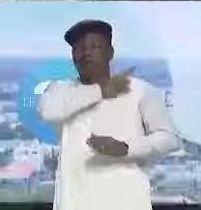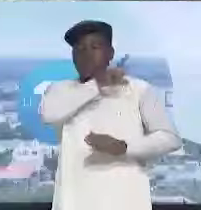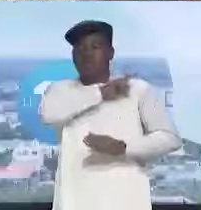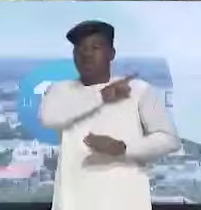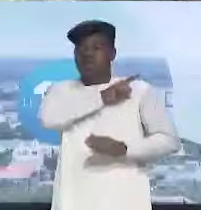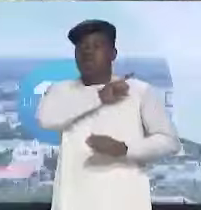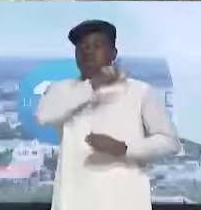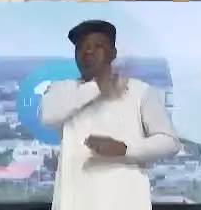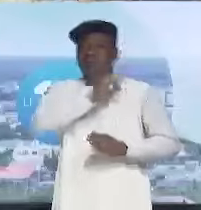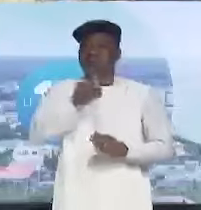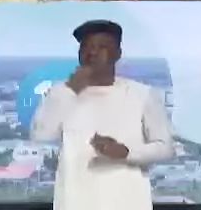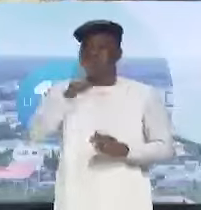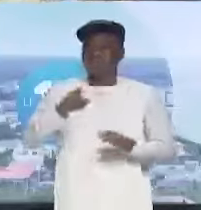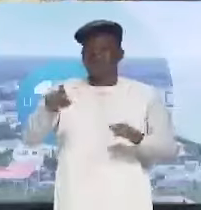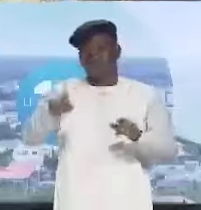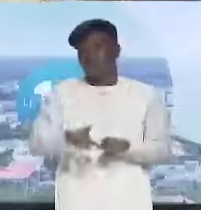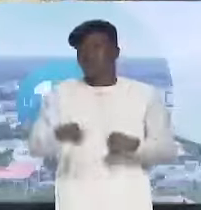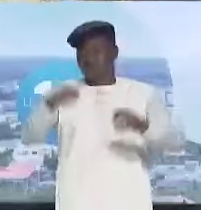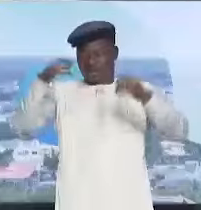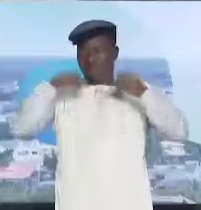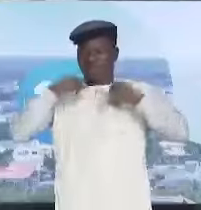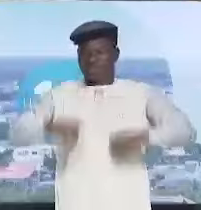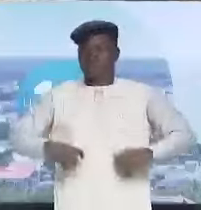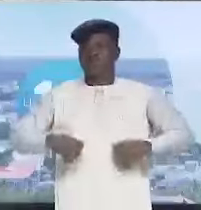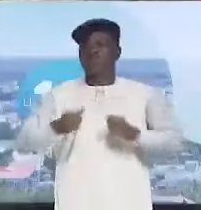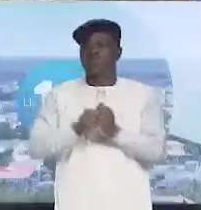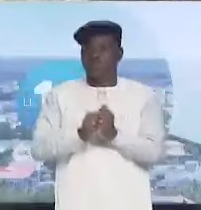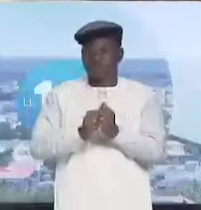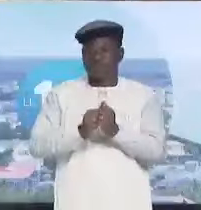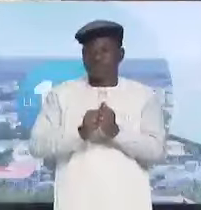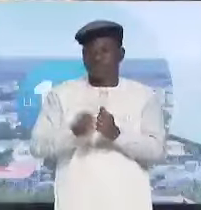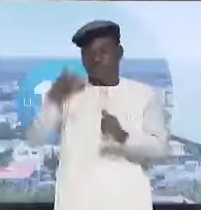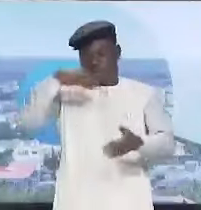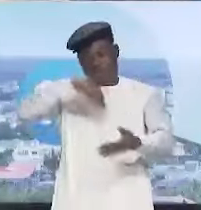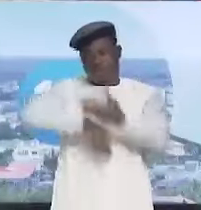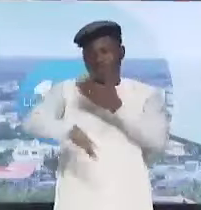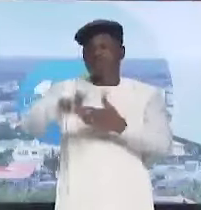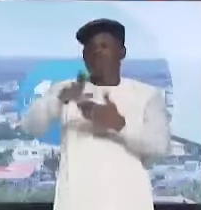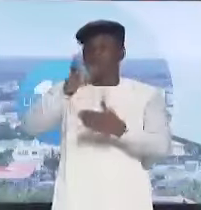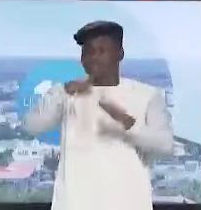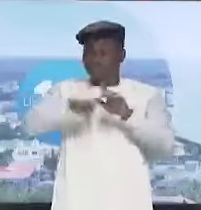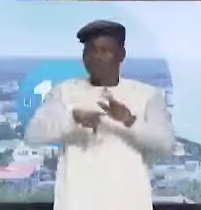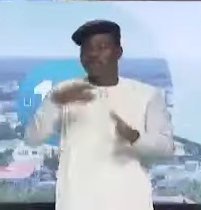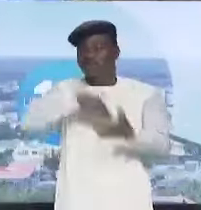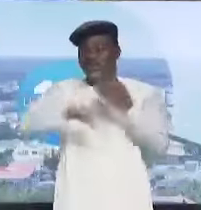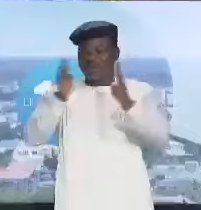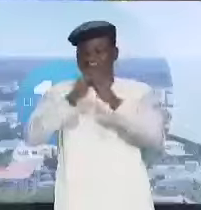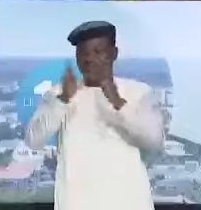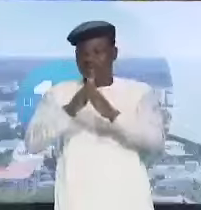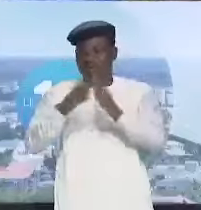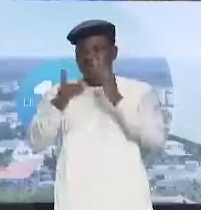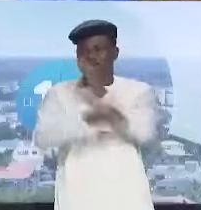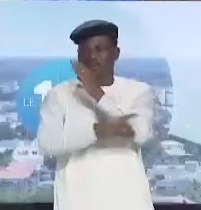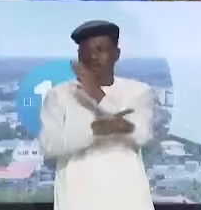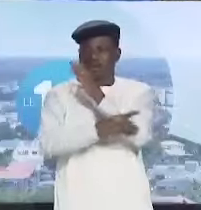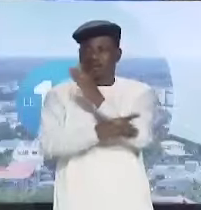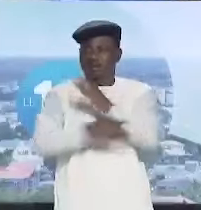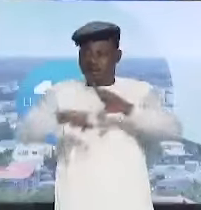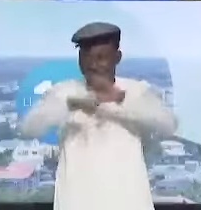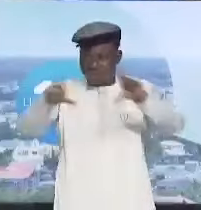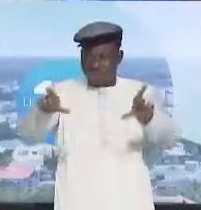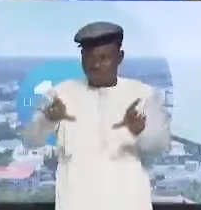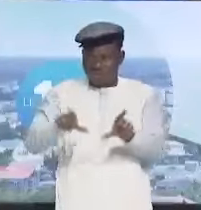La sacralité du puits oblige. Dans ce lieu situé en plein cœur de la ville de Dédougou, réside la spiritualité.